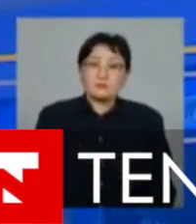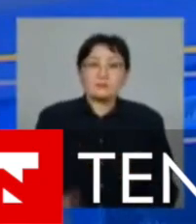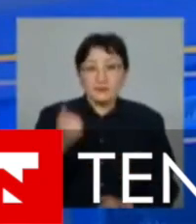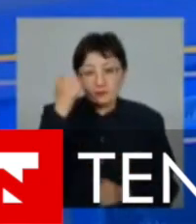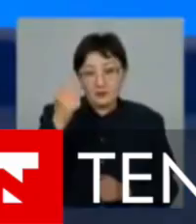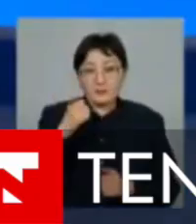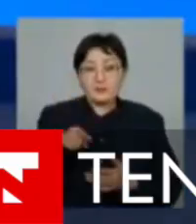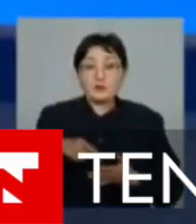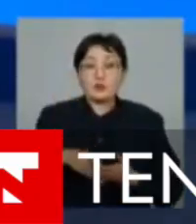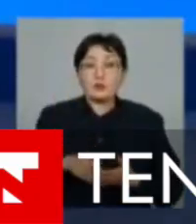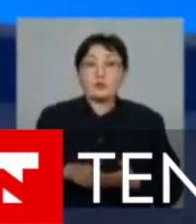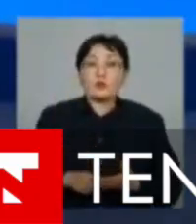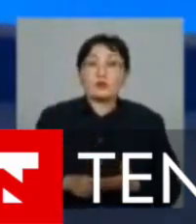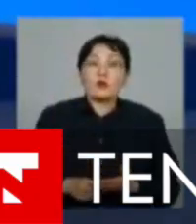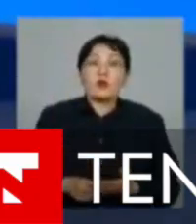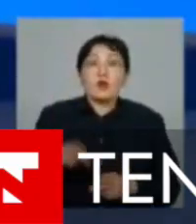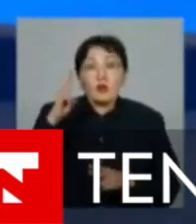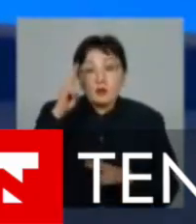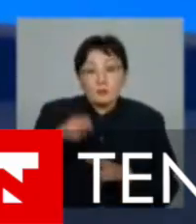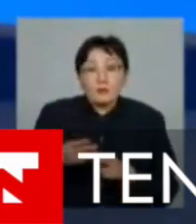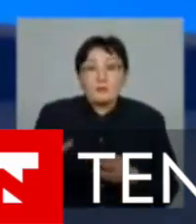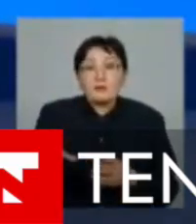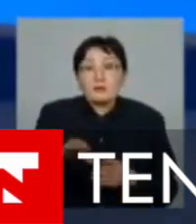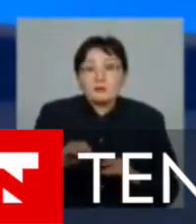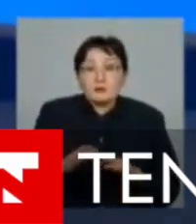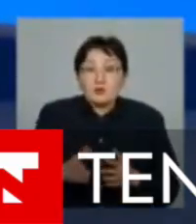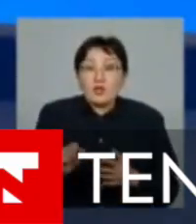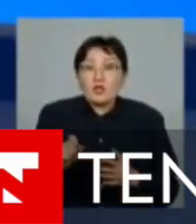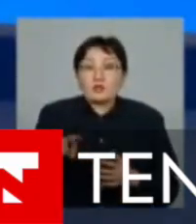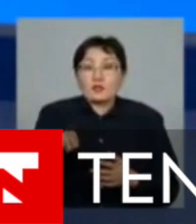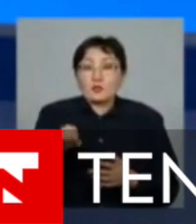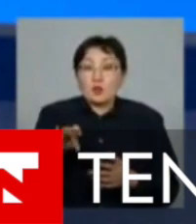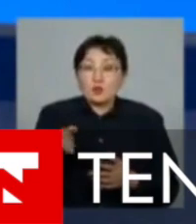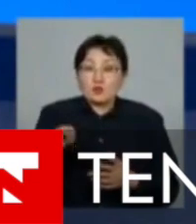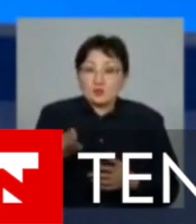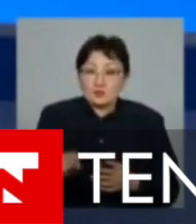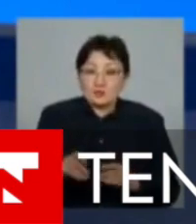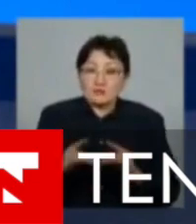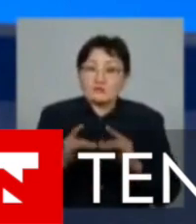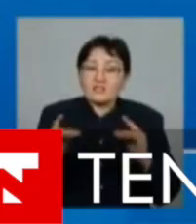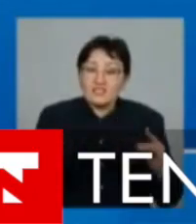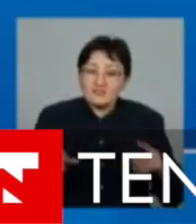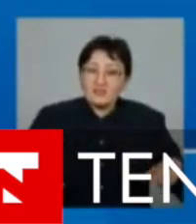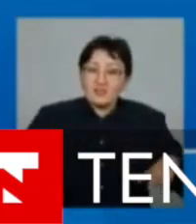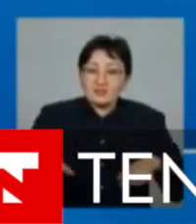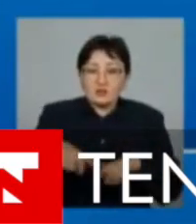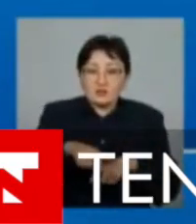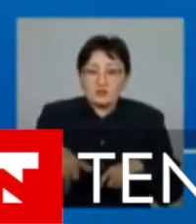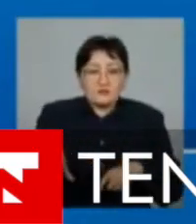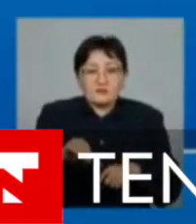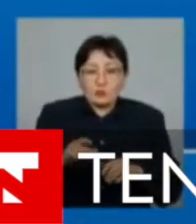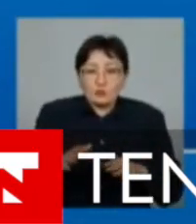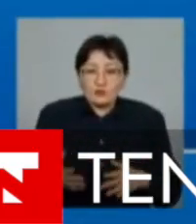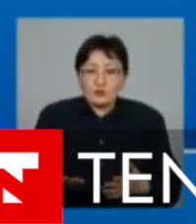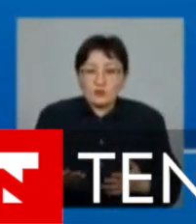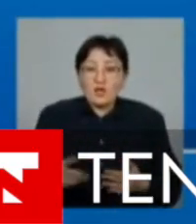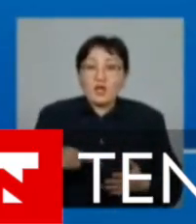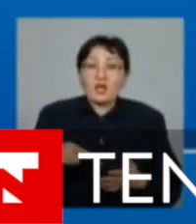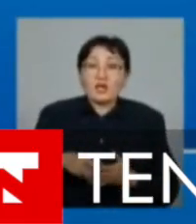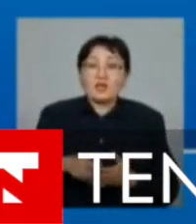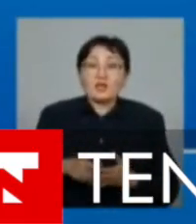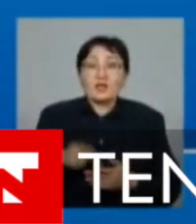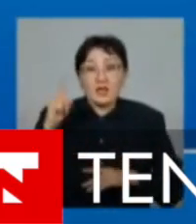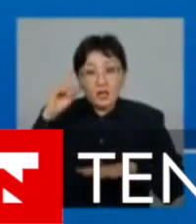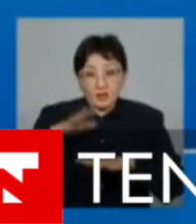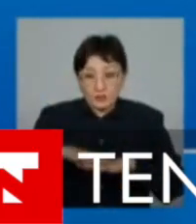сауалыңызға. Бауырым, ол бәрімізді шаршатты Алтын Орданың развязкасы, шынын айту керек. Осы мен қалаға келгелі